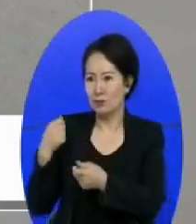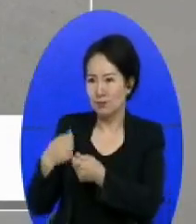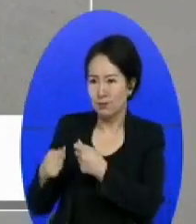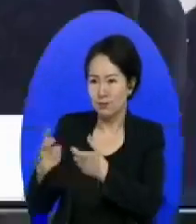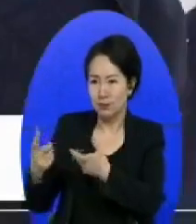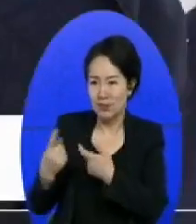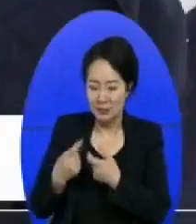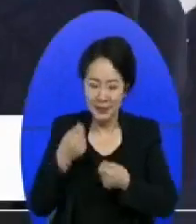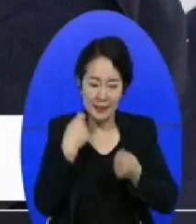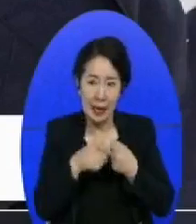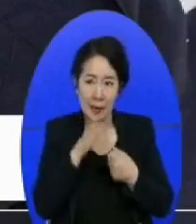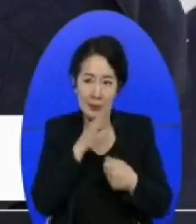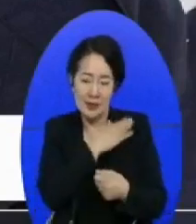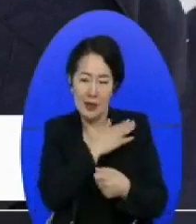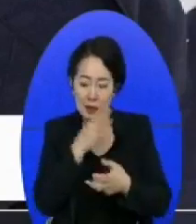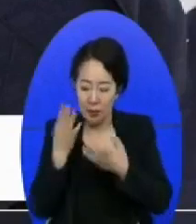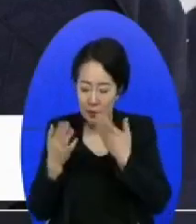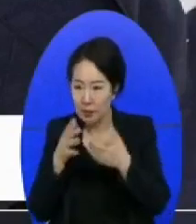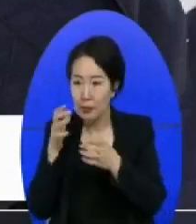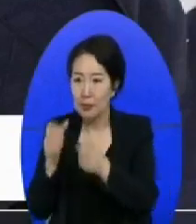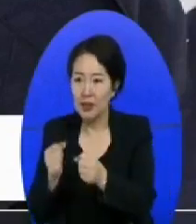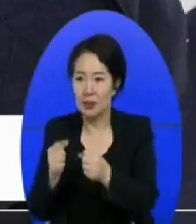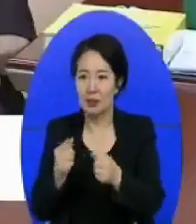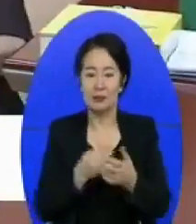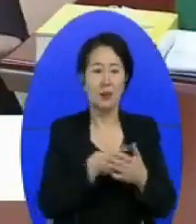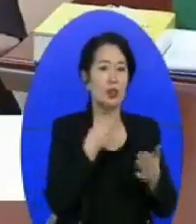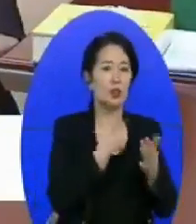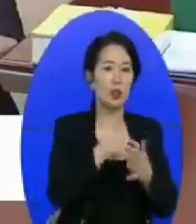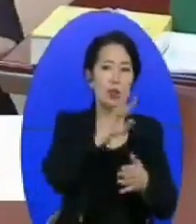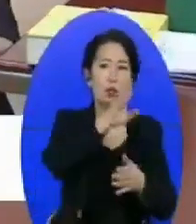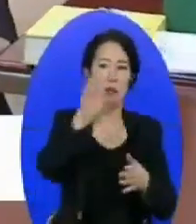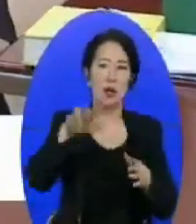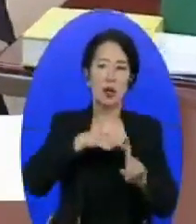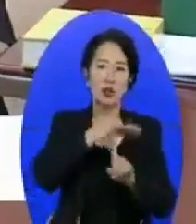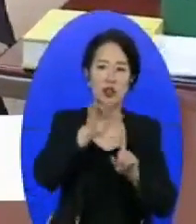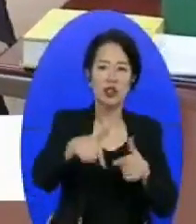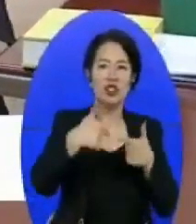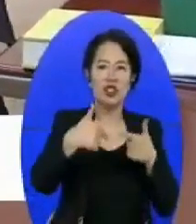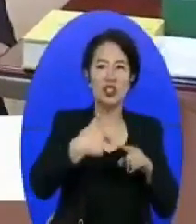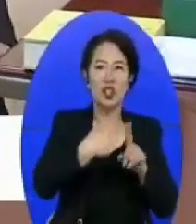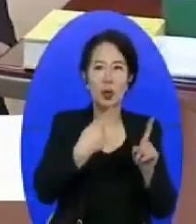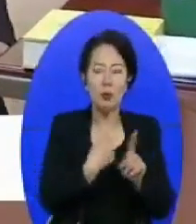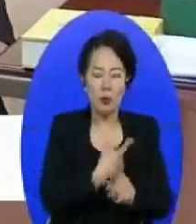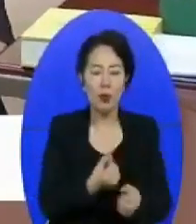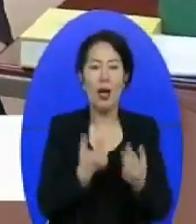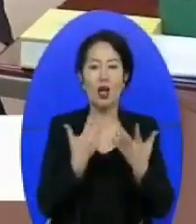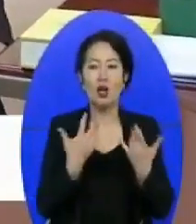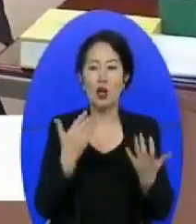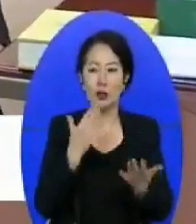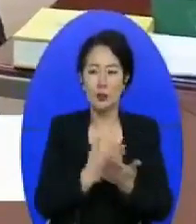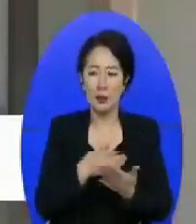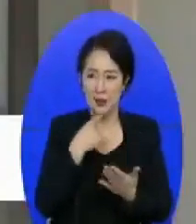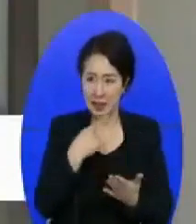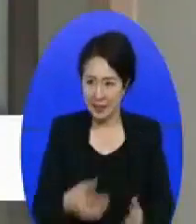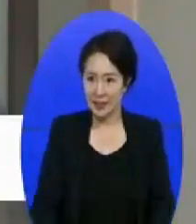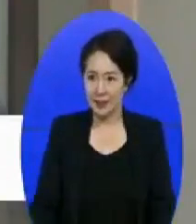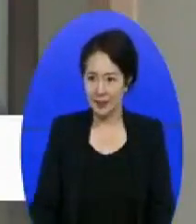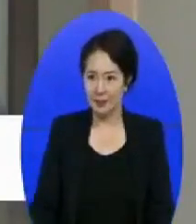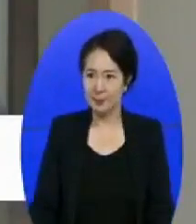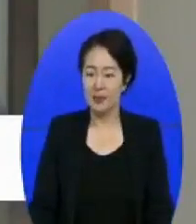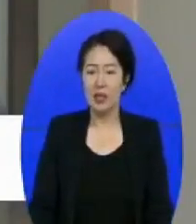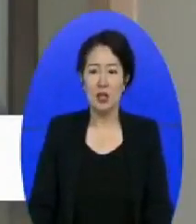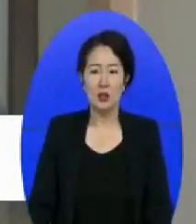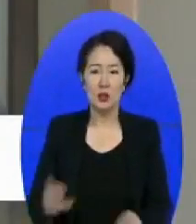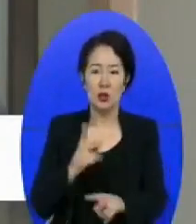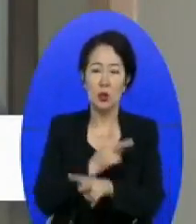гэж байсныг цагдаагийн албан хаагчид илрүүлжээ. Энэ мэд байгаль орчны эсрэг гэмт хэрэг гарах нь их байгааг тэд хэллээ. Ер нь